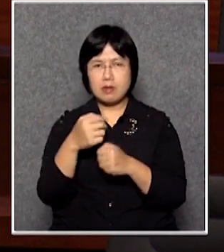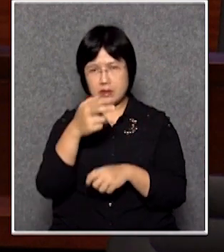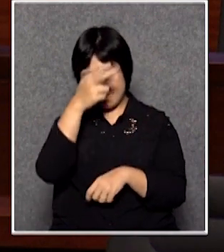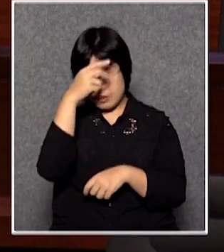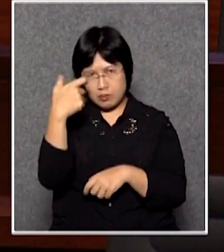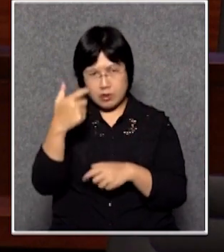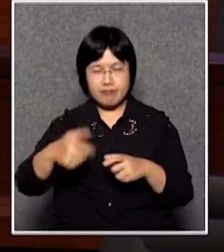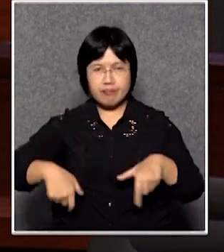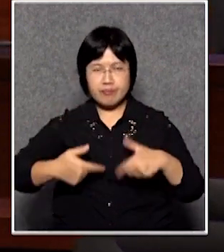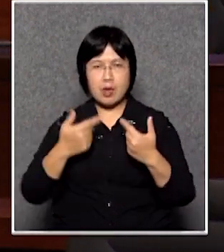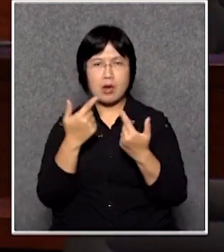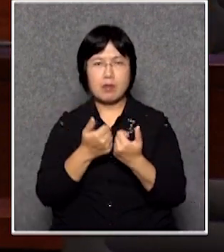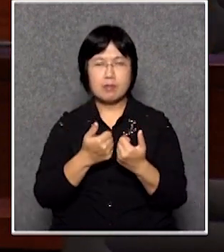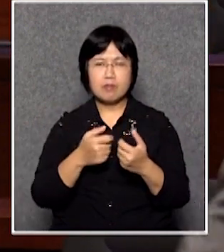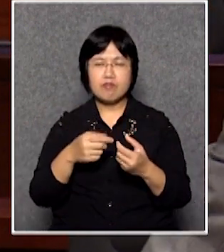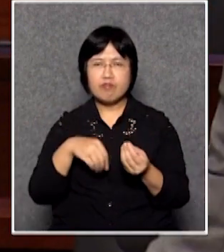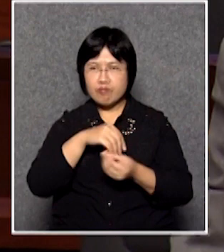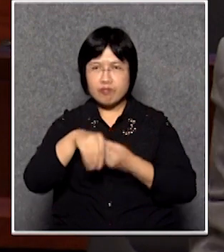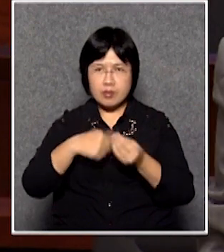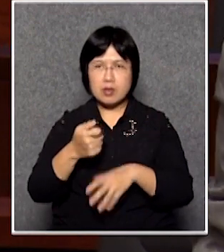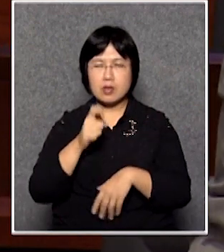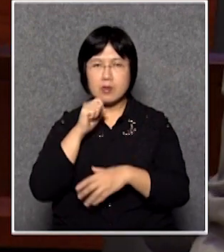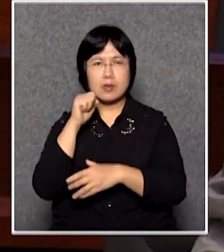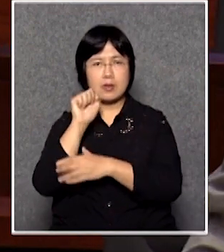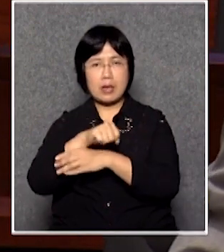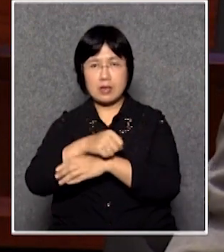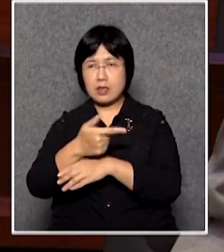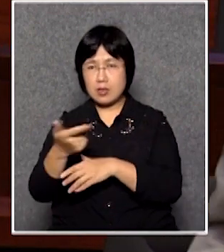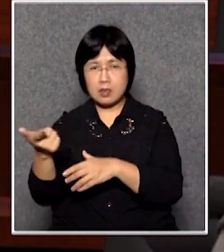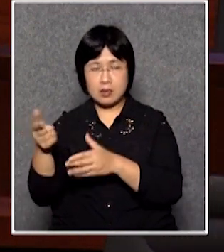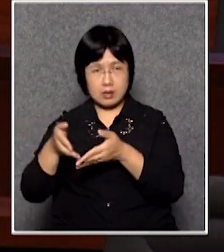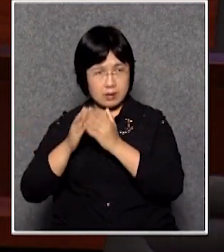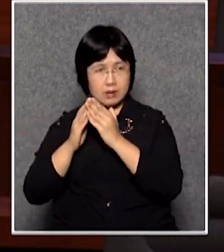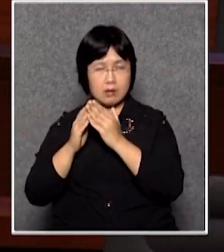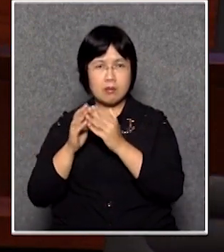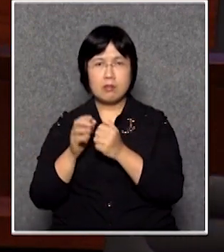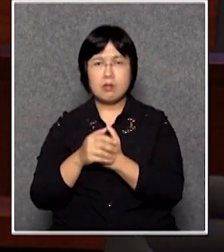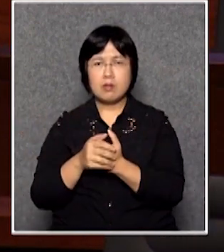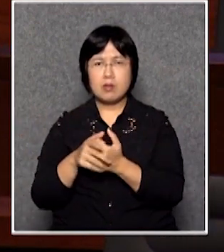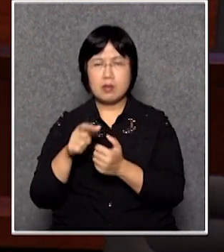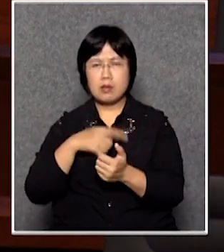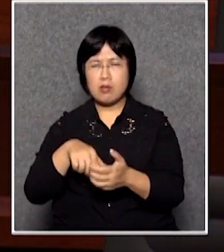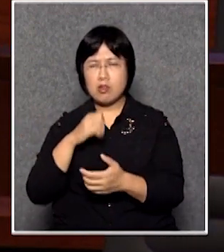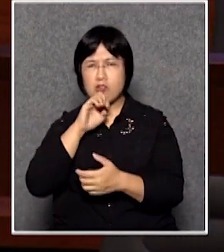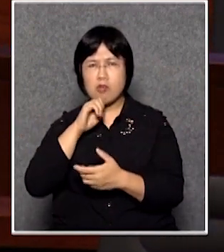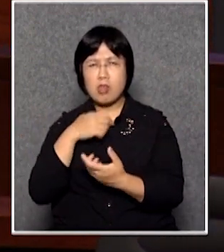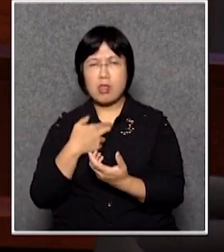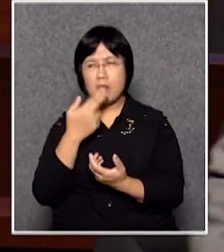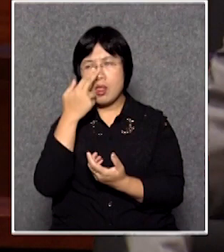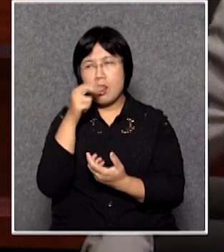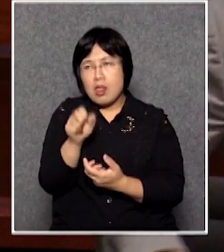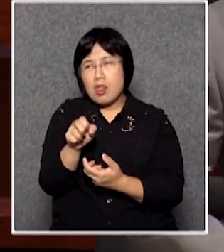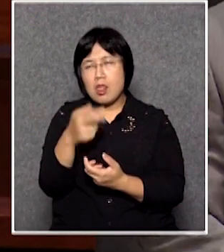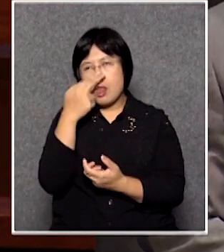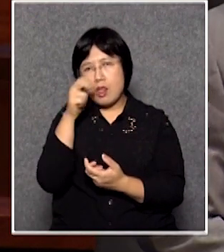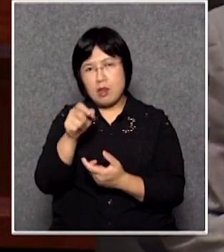得其所。有很多贊成創新及科技局成立的議員，講來講去就三幅皮，